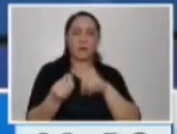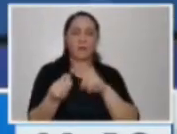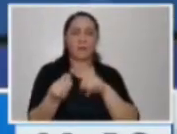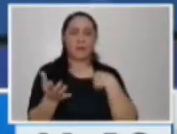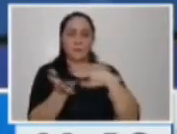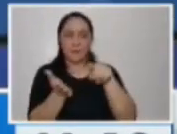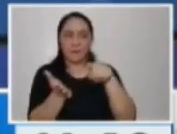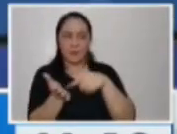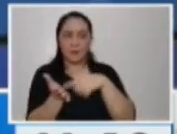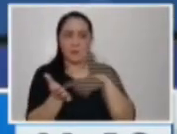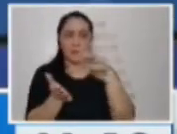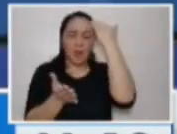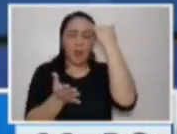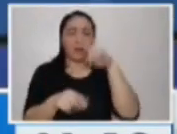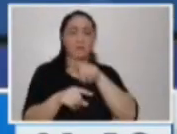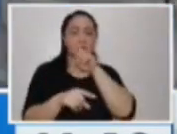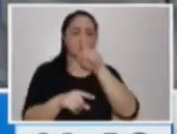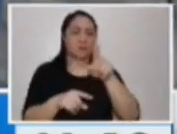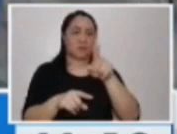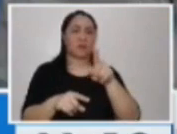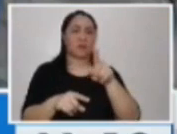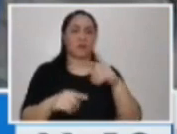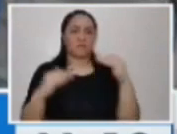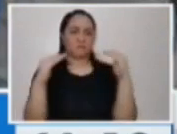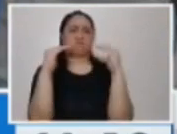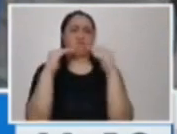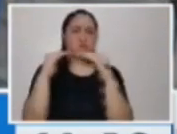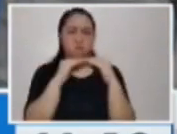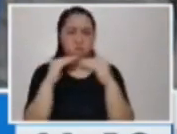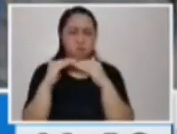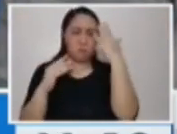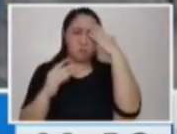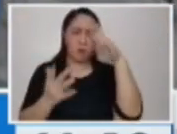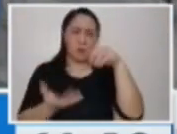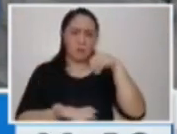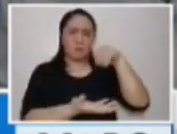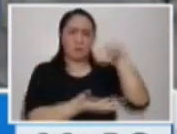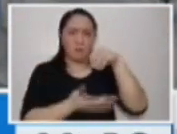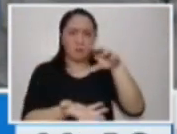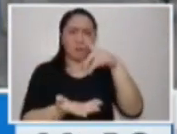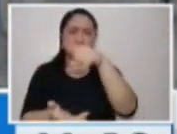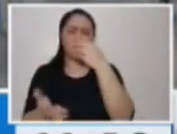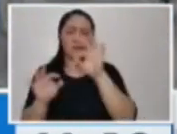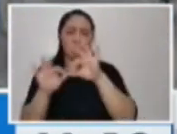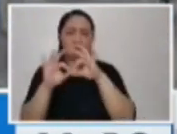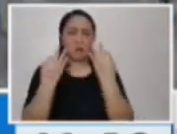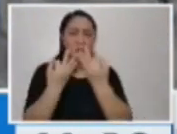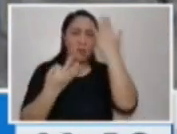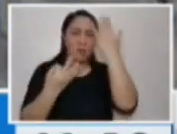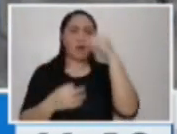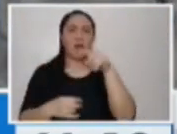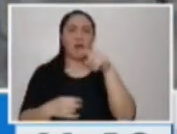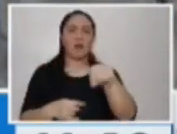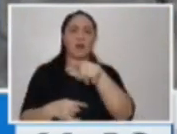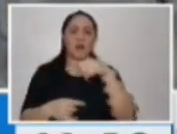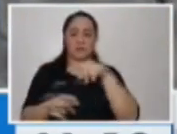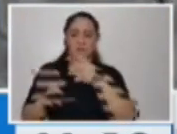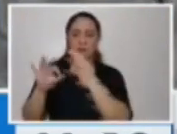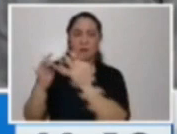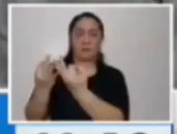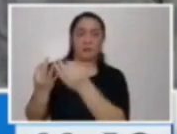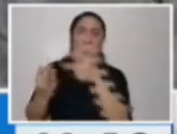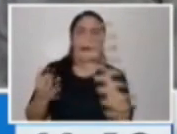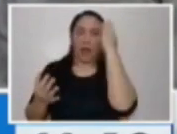yung tulong ng PhilHealth doon naman daw po sa mga senior citizen na nagkasakit o apektado ng